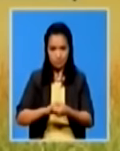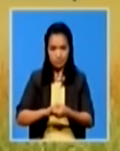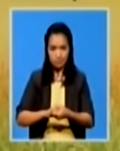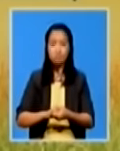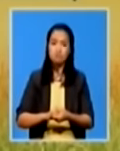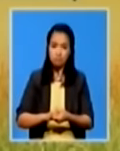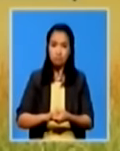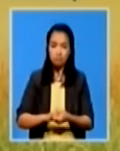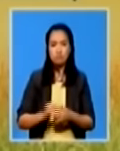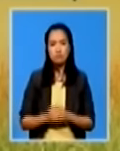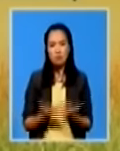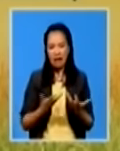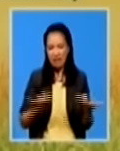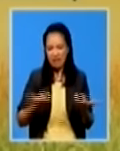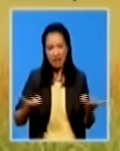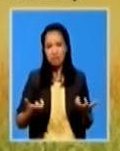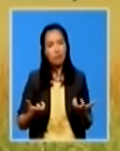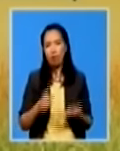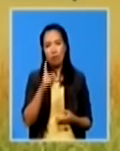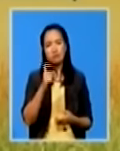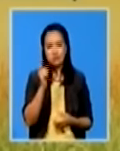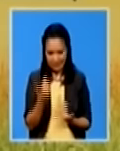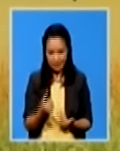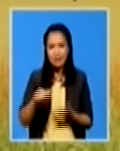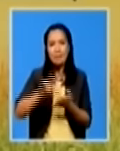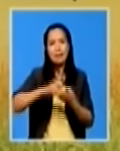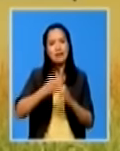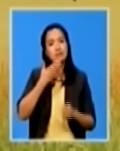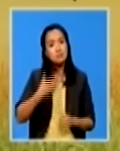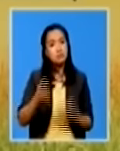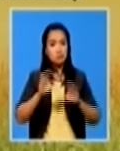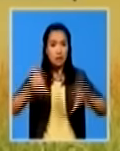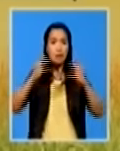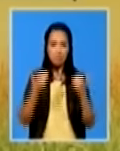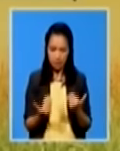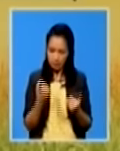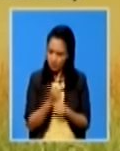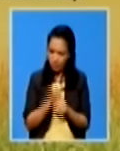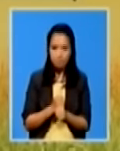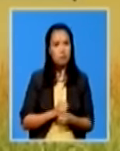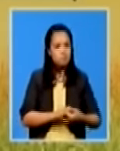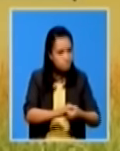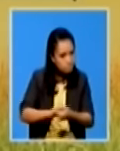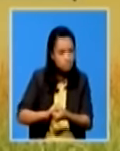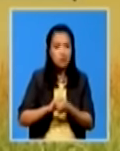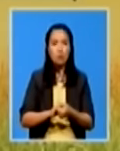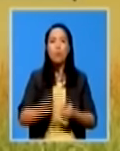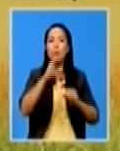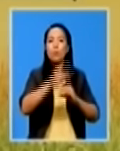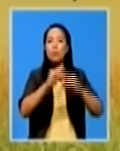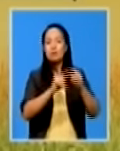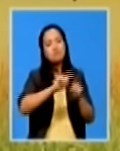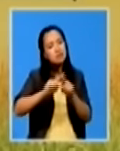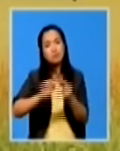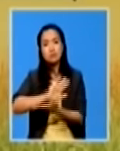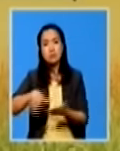ก็ไปด้วยกันไม่ได้เราที่จะแก้ปัญหาได้อย่างยั่งยืนนะครับรัฐบาลนี้ดำเนินการลักษณะนี้อยู่ทั้งหมดนะครับในทุกโครงการ